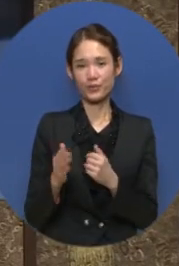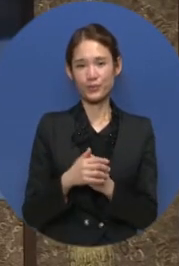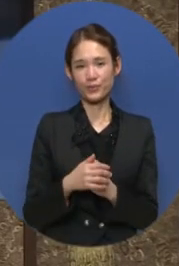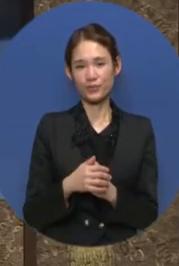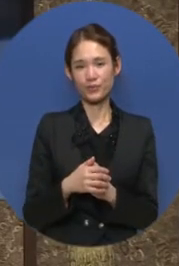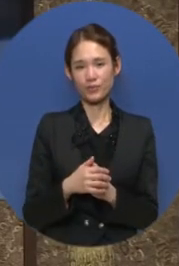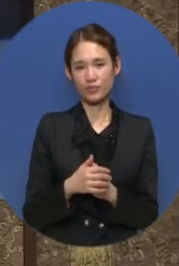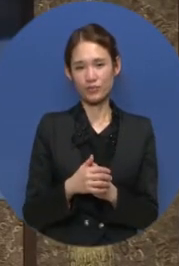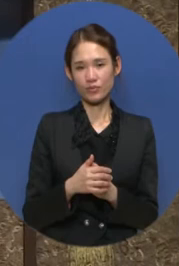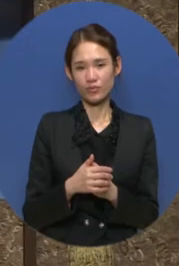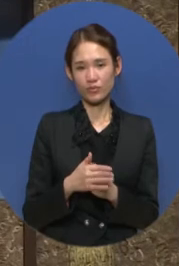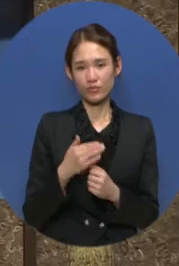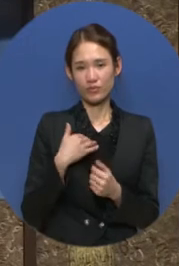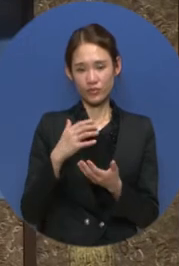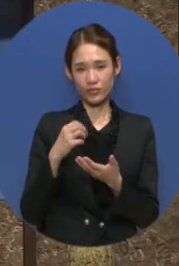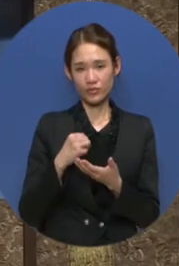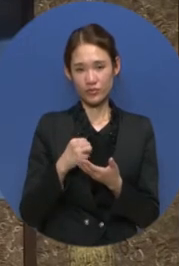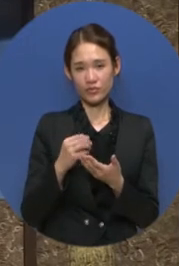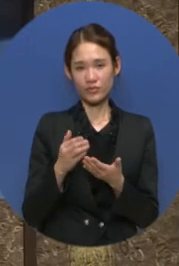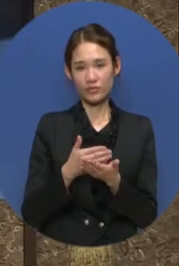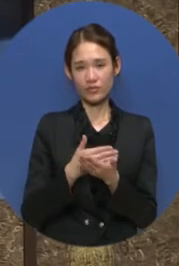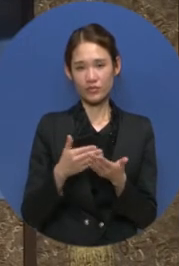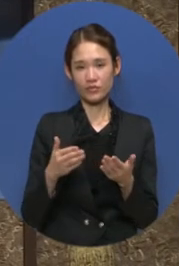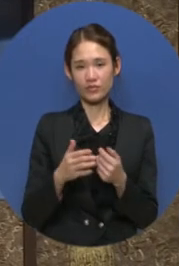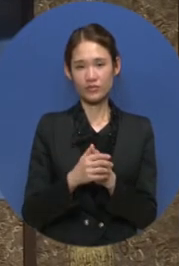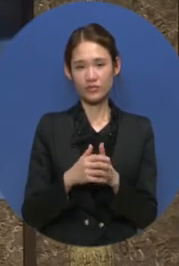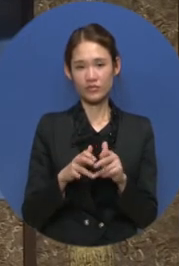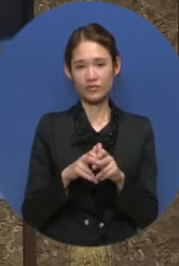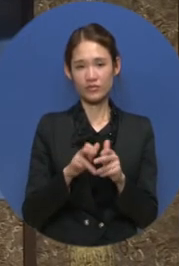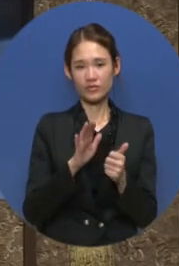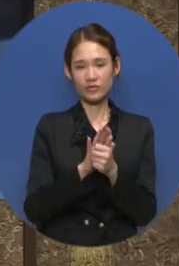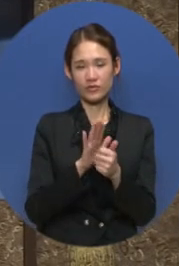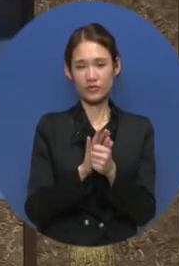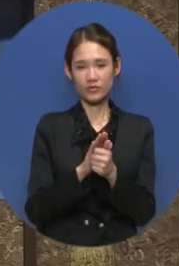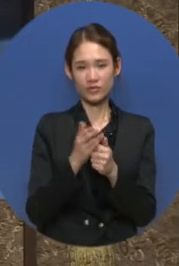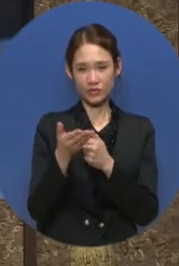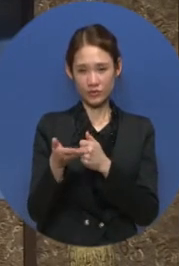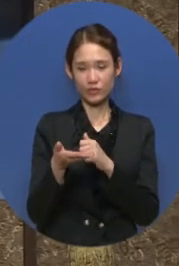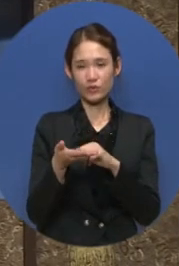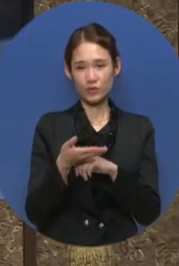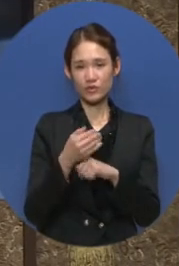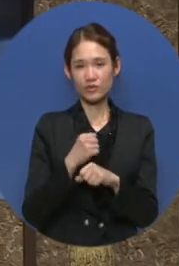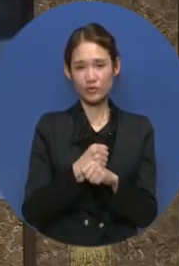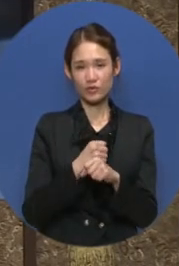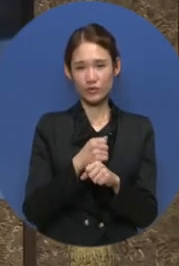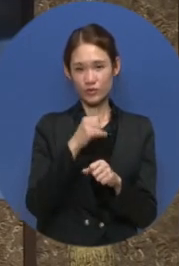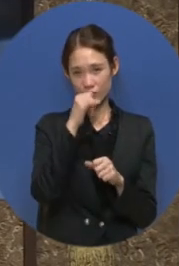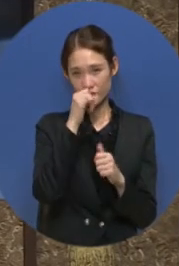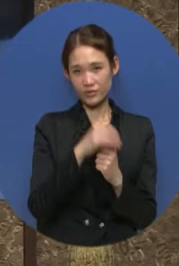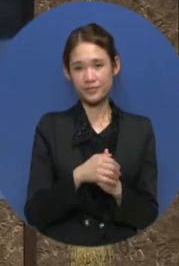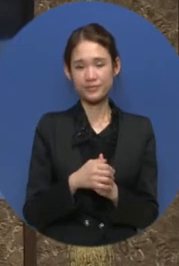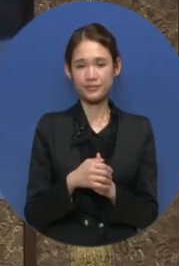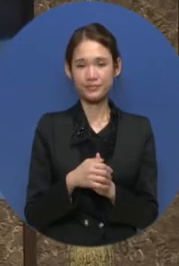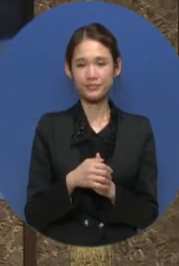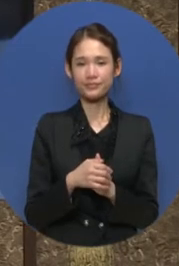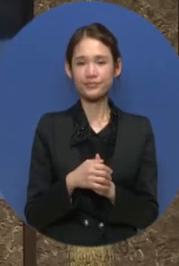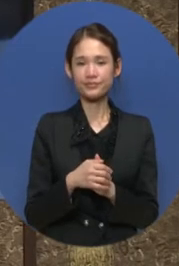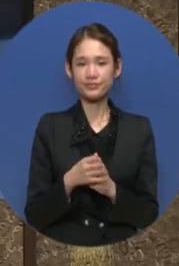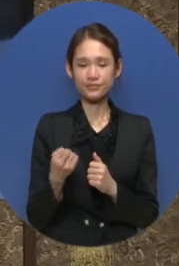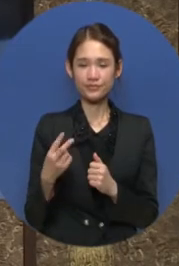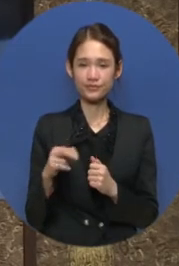그러면은 그분들한테 주로 저희가 우리 장인들을 먼저 우선적으로 네. 지원을 해주고 있고요. 네. 또